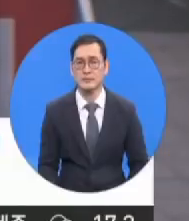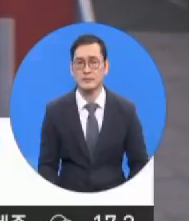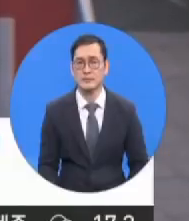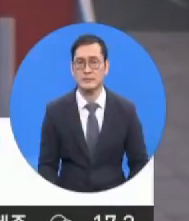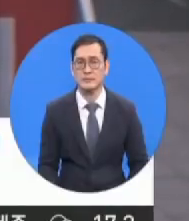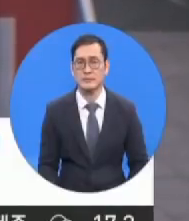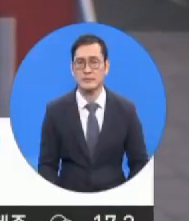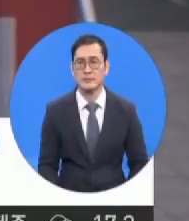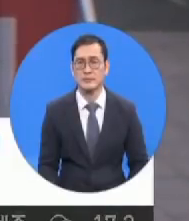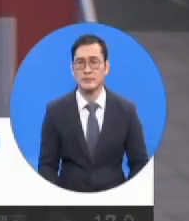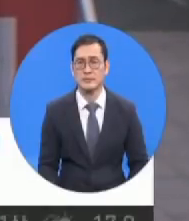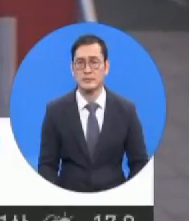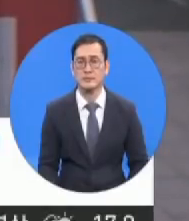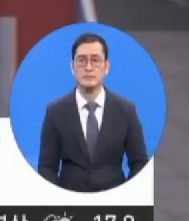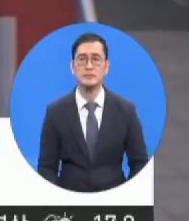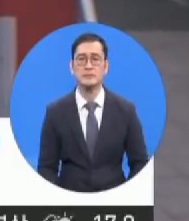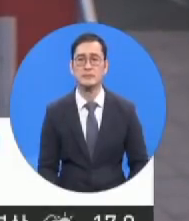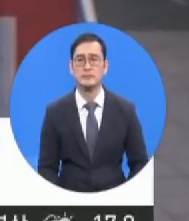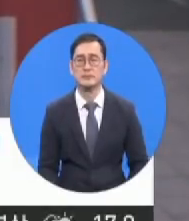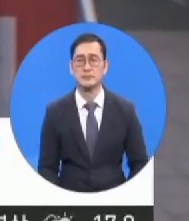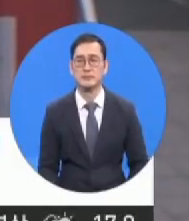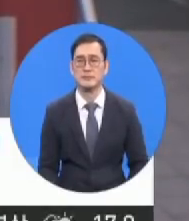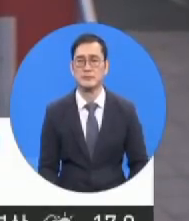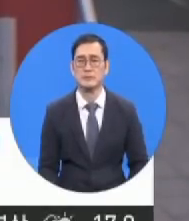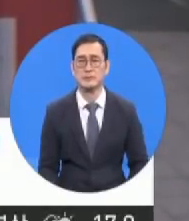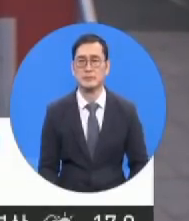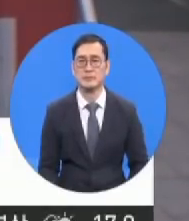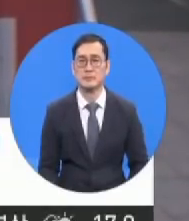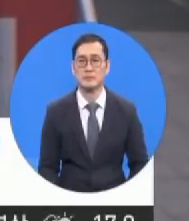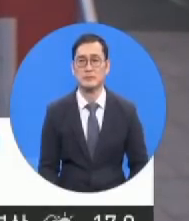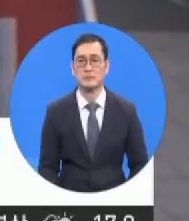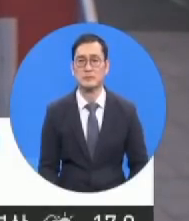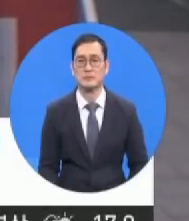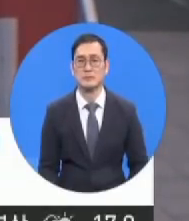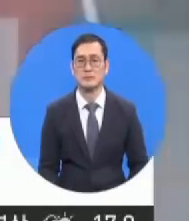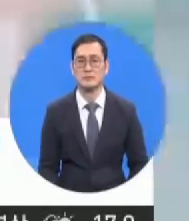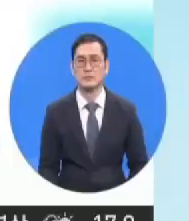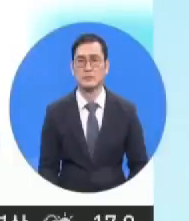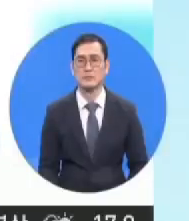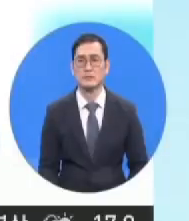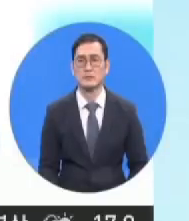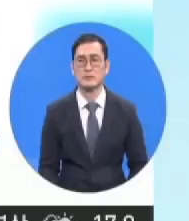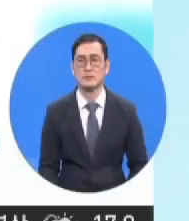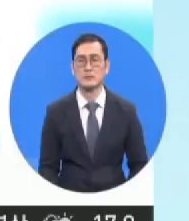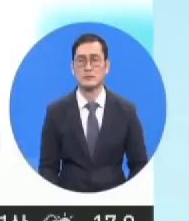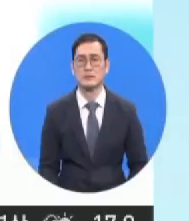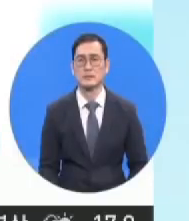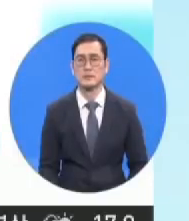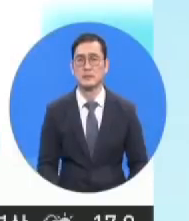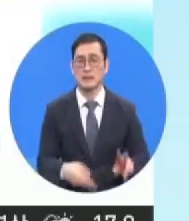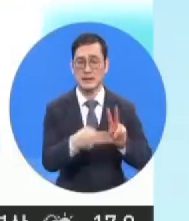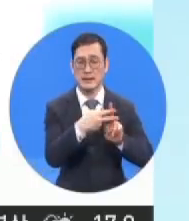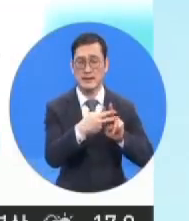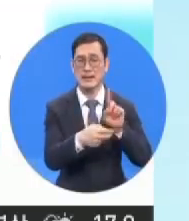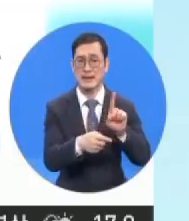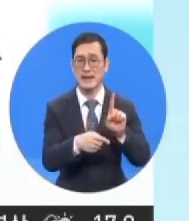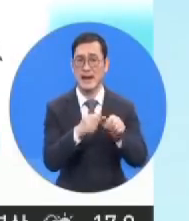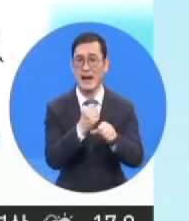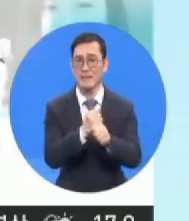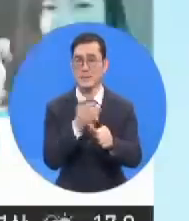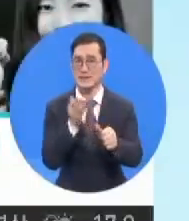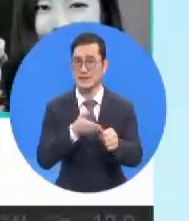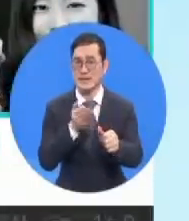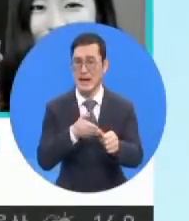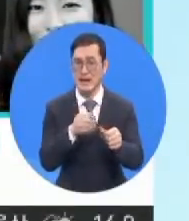논란이 됐었죠. 운동이 아니라고 이제 어느 정도 유권 해석을 내렸는데 네. 이제 저 일을 합시다. TBS에서 만든 저 일합시다라는